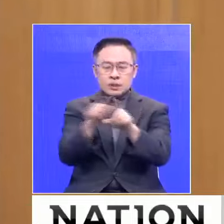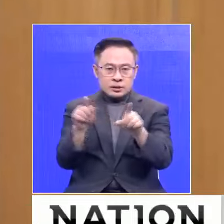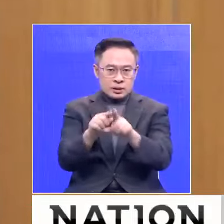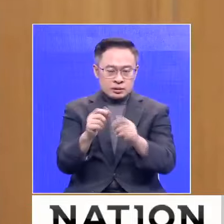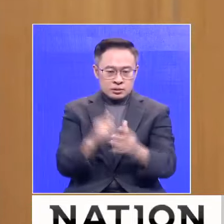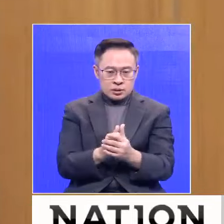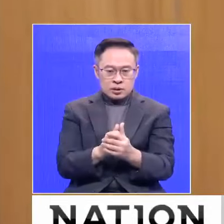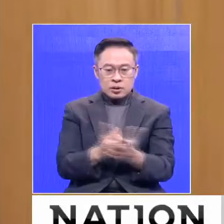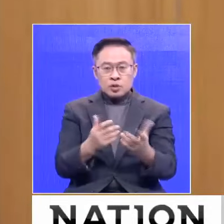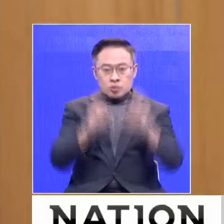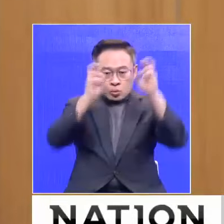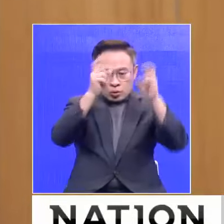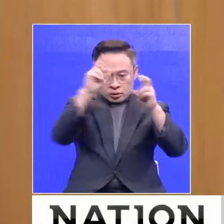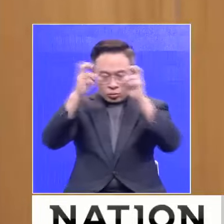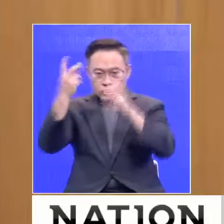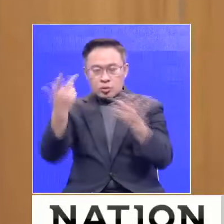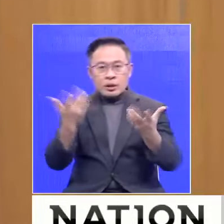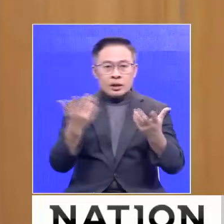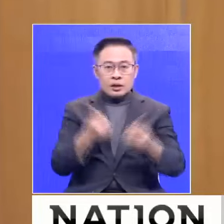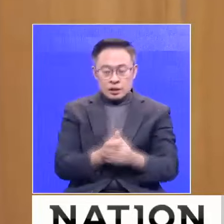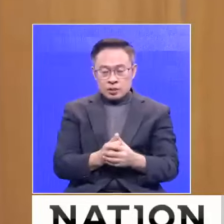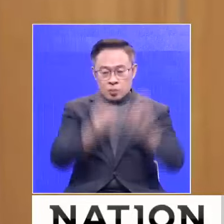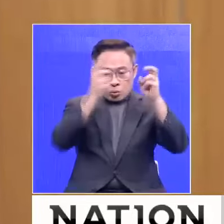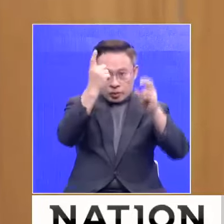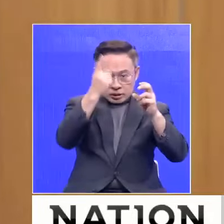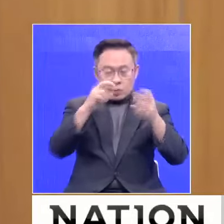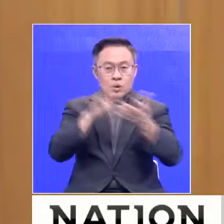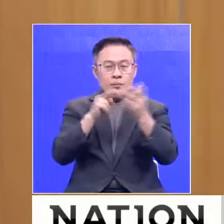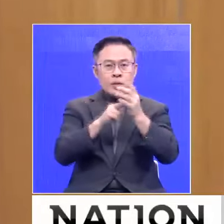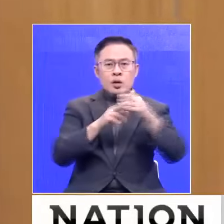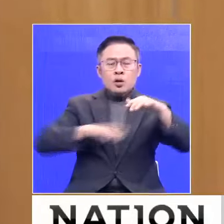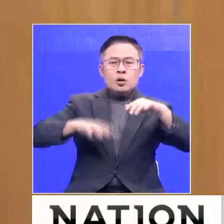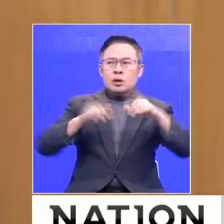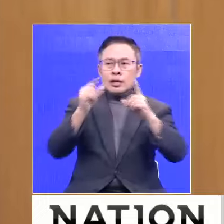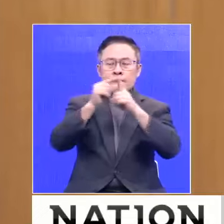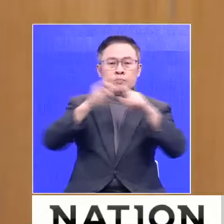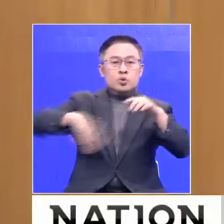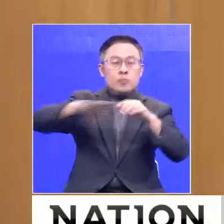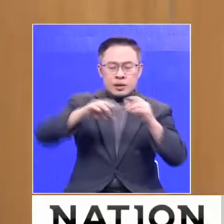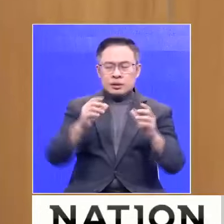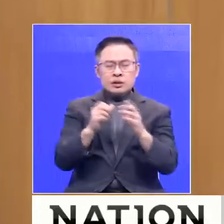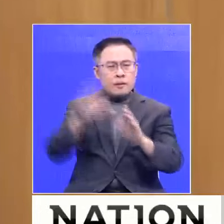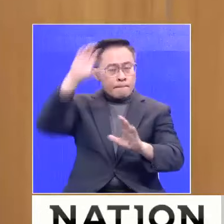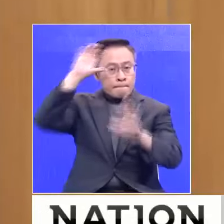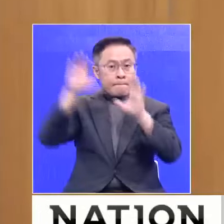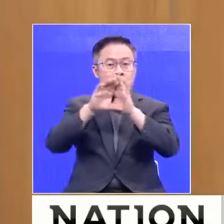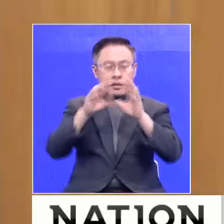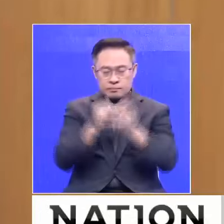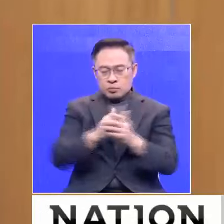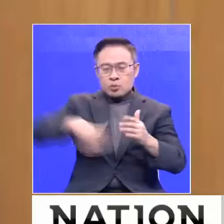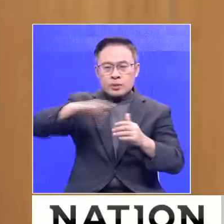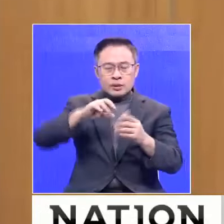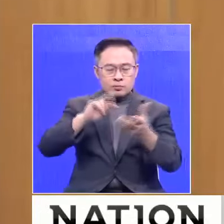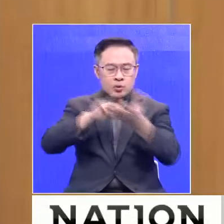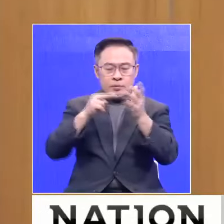้มันจะเขาจะไม่ยอมกันนะสิ ใช่ฮะคือหมวด1หมวด2เนี่ยโดยเฉพาะในคือทั้งหมดทั่วไปด้วยนะ